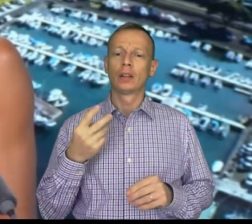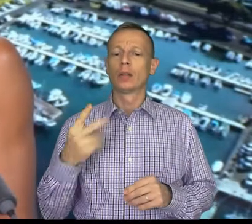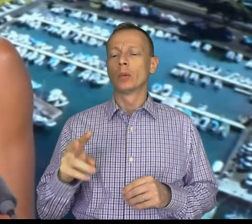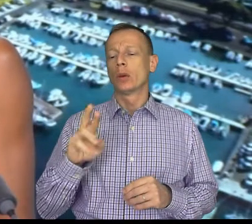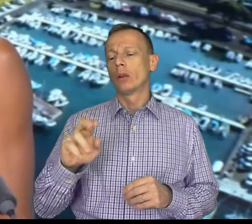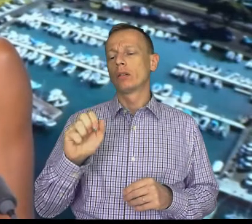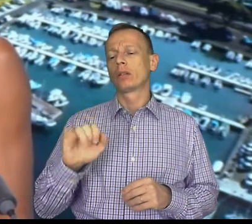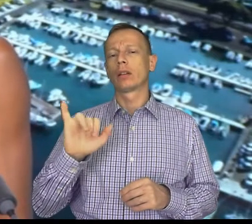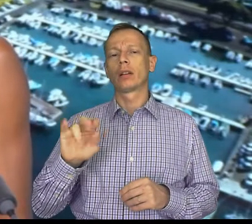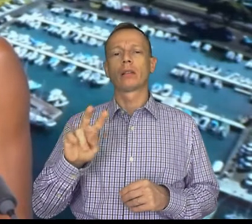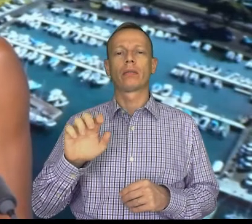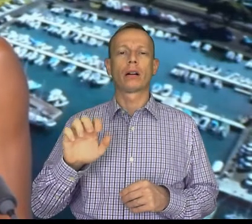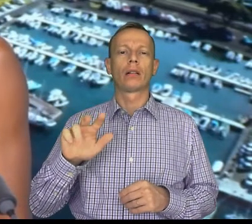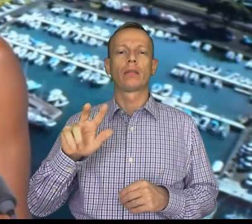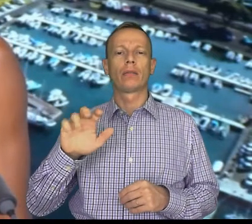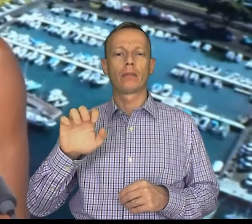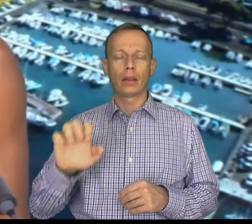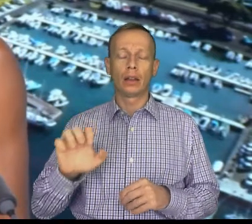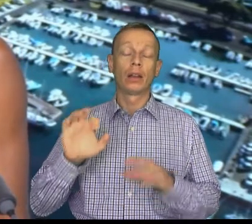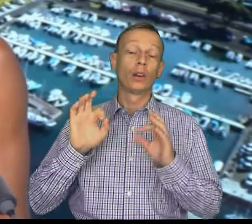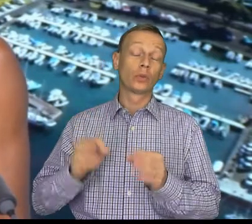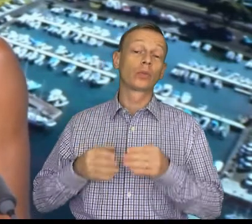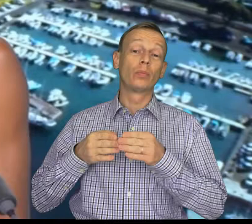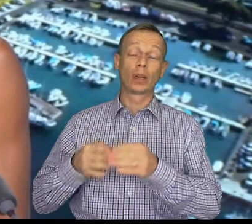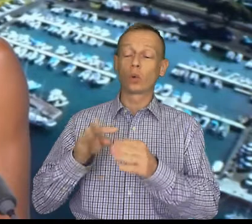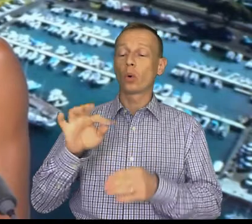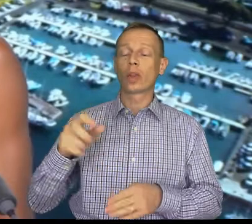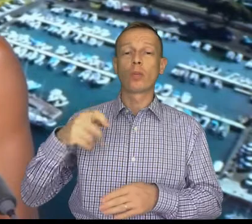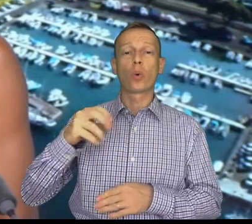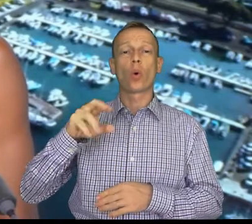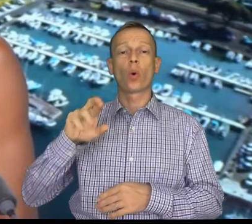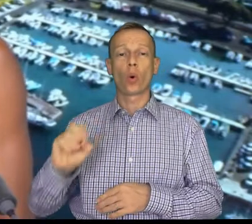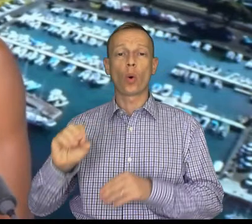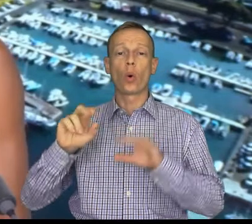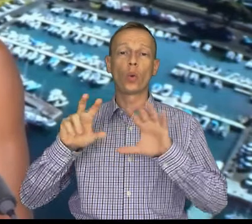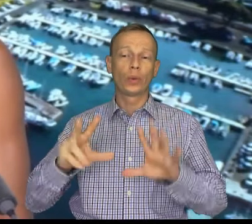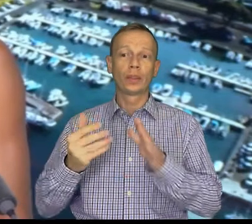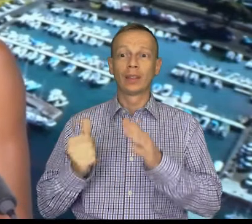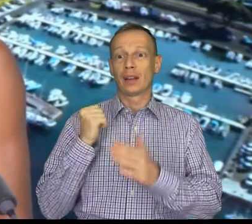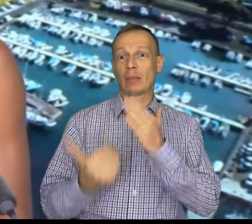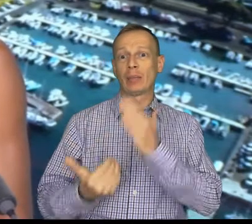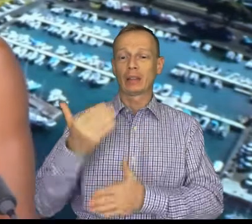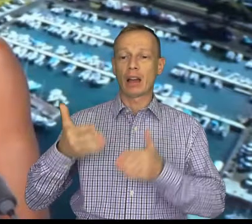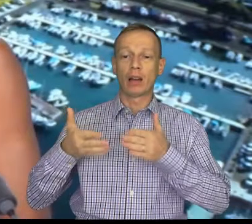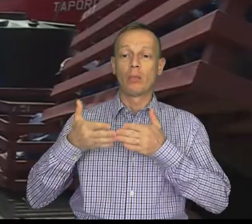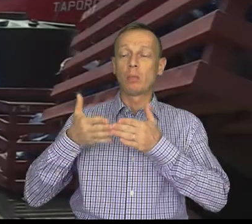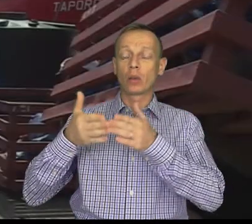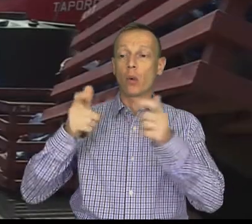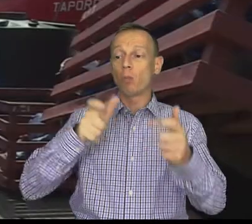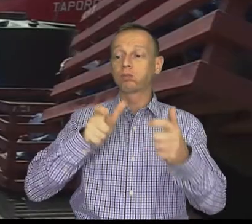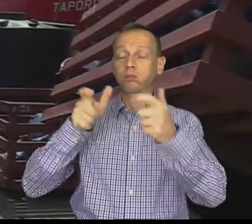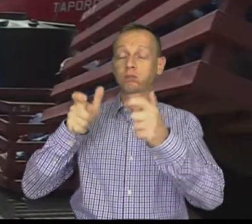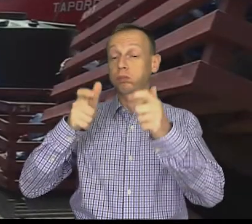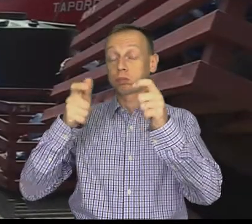Manu Flores, marin à bord du Tapro 8, est décédé accidentellement hier matin pendant une manœuvre sur Herheretue. Selon les